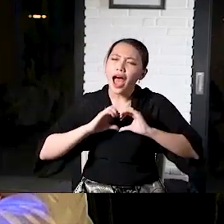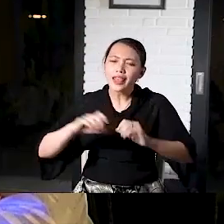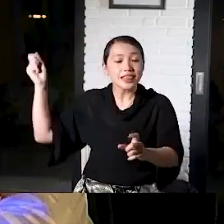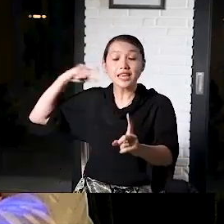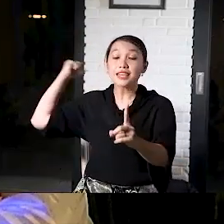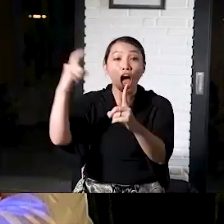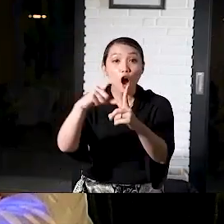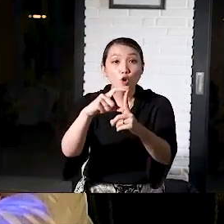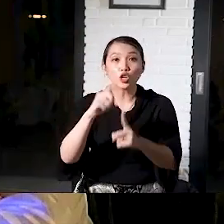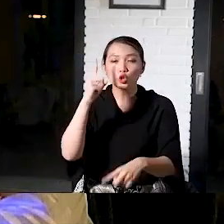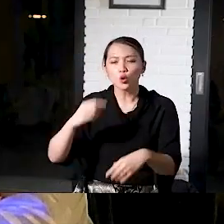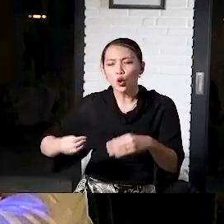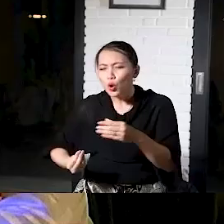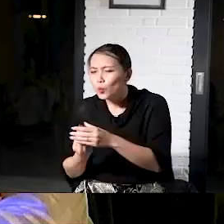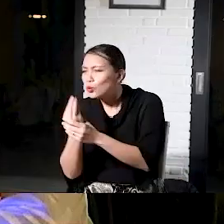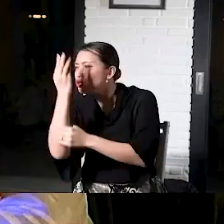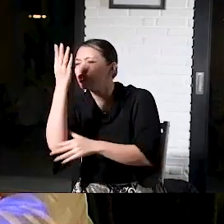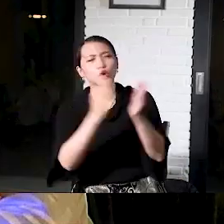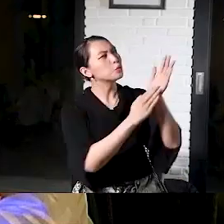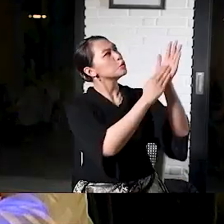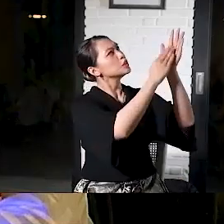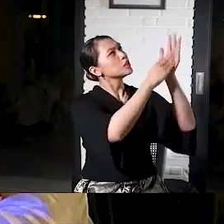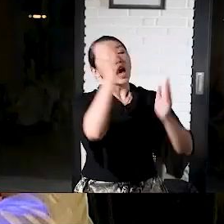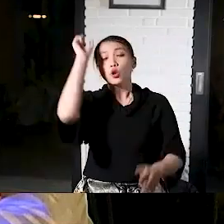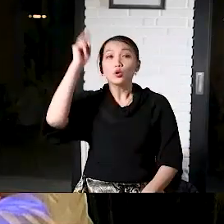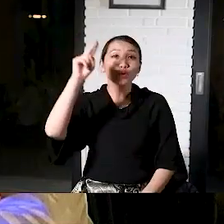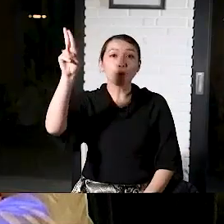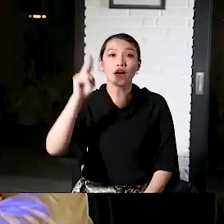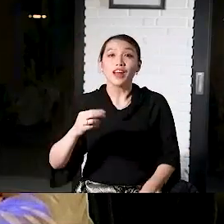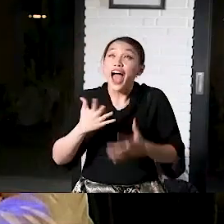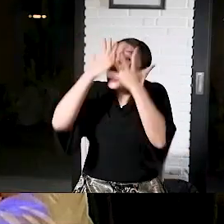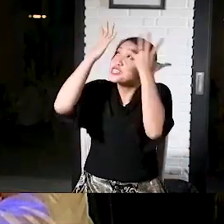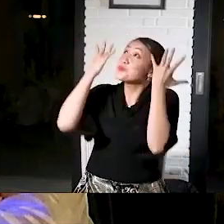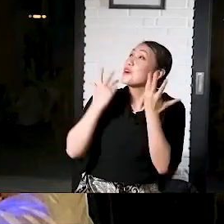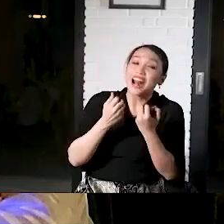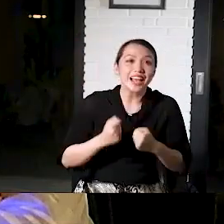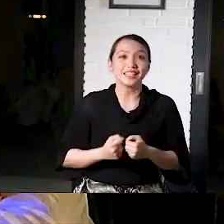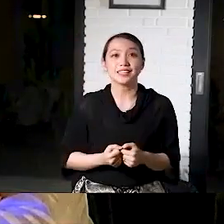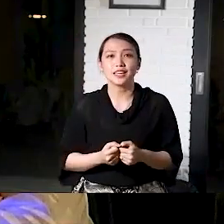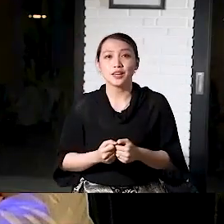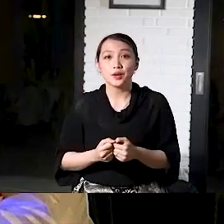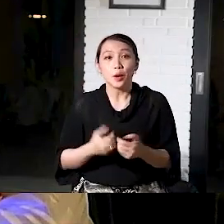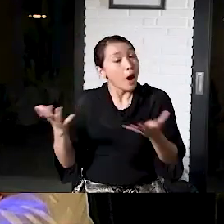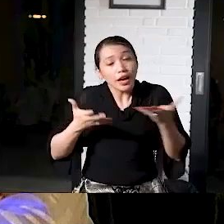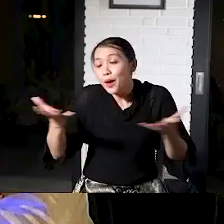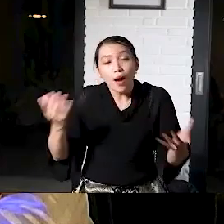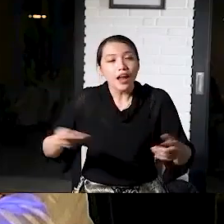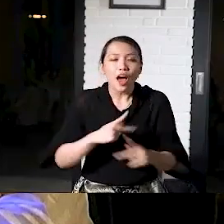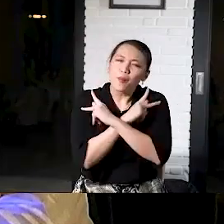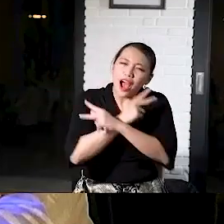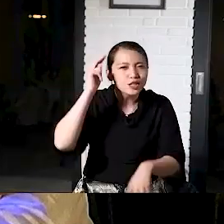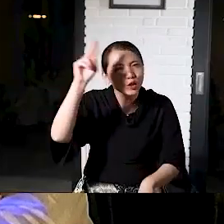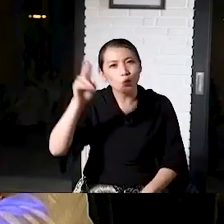memunculkan pujian kepada Tuhan, ekspresi bagaimana dia mengasihi Tuhan di tengah-tengah padang